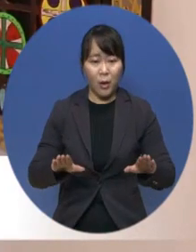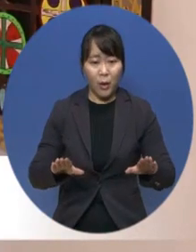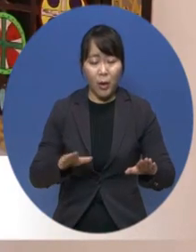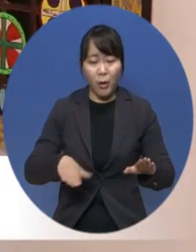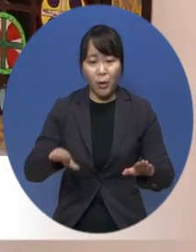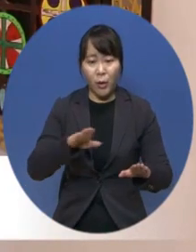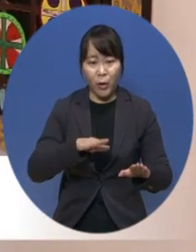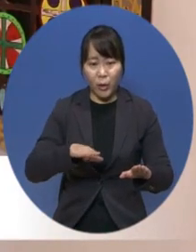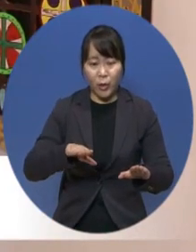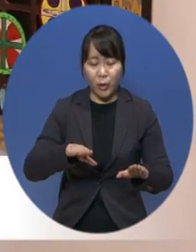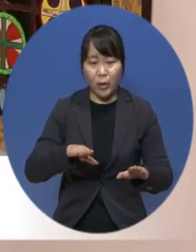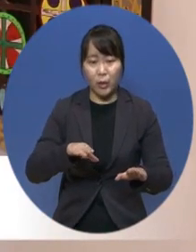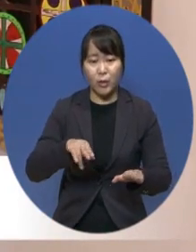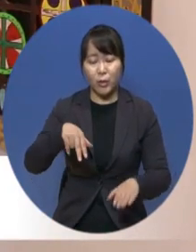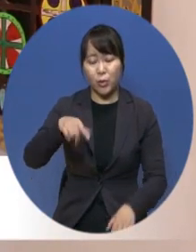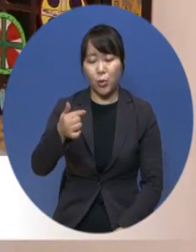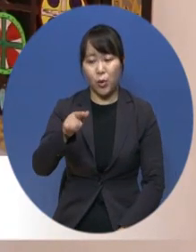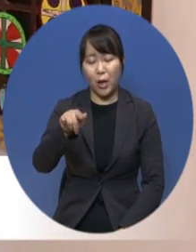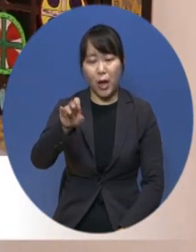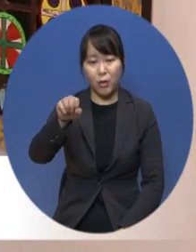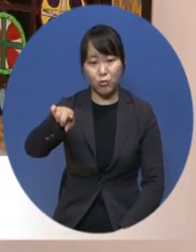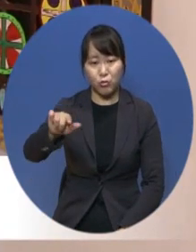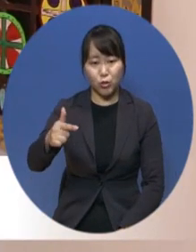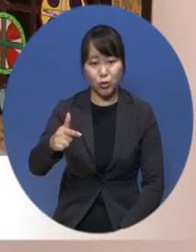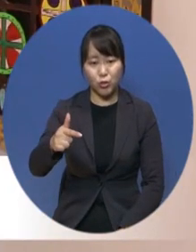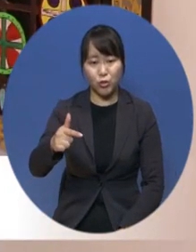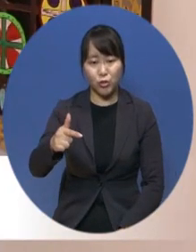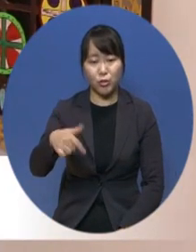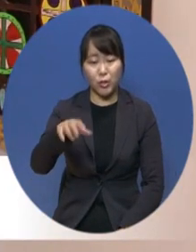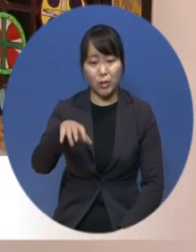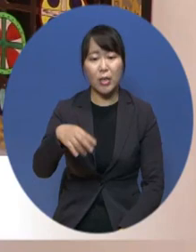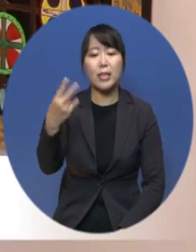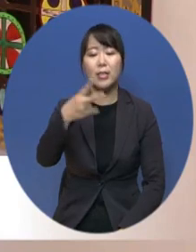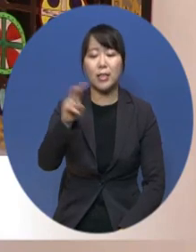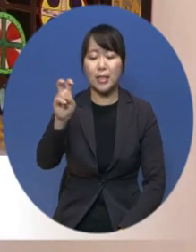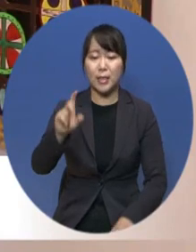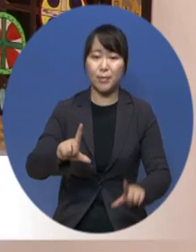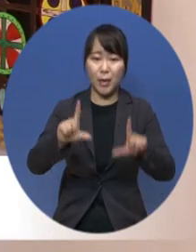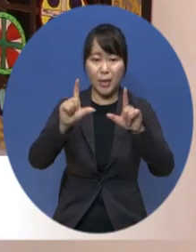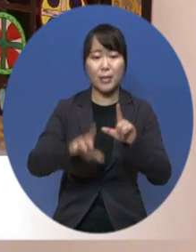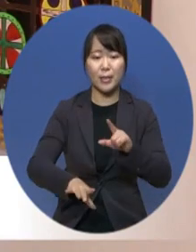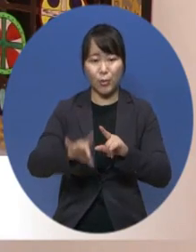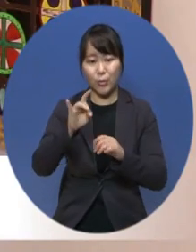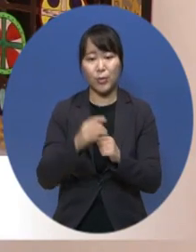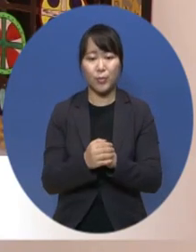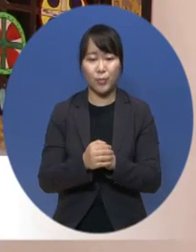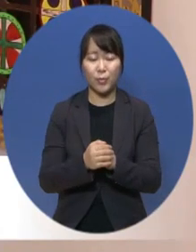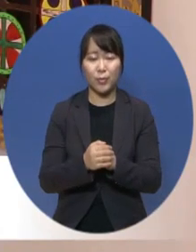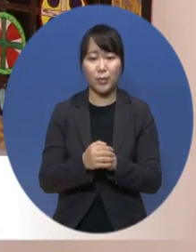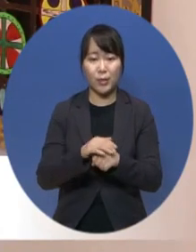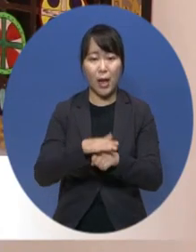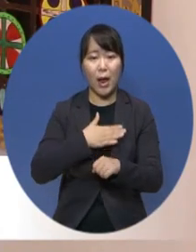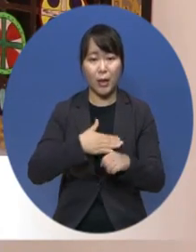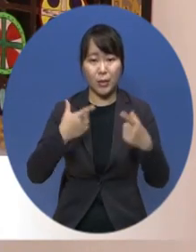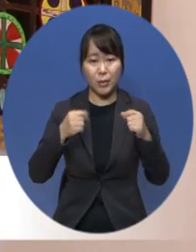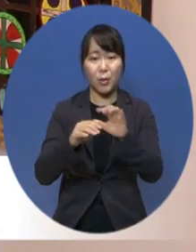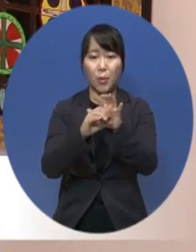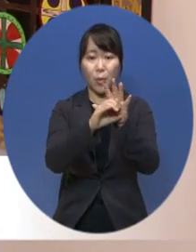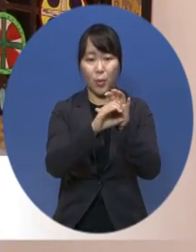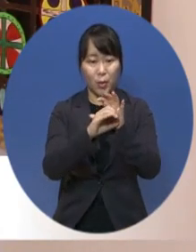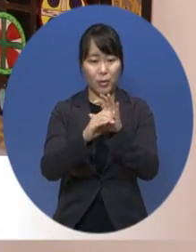저희 조광훈 스튜디오에서 2020년 첫 번째 전시거든요. 잘 아시다시피 코로나